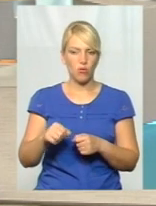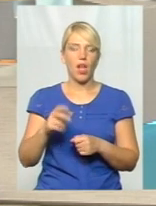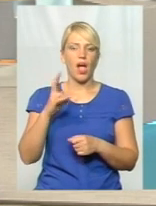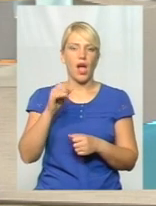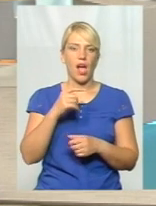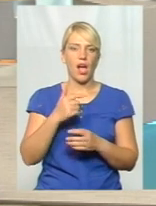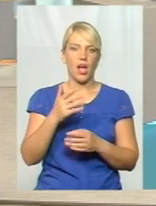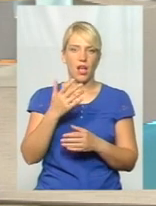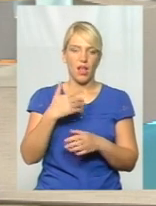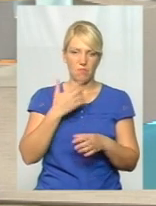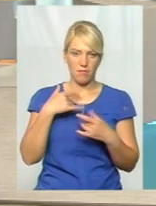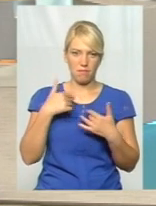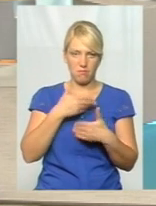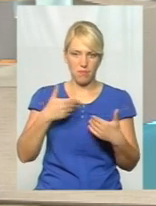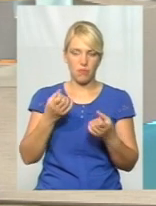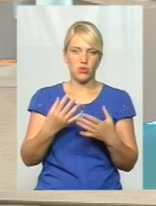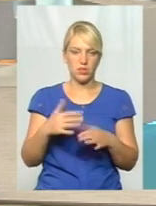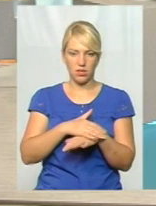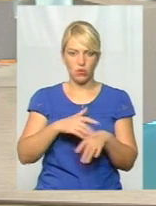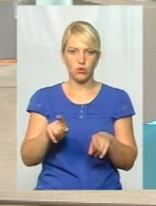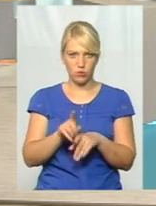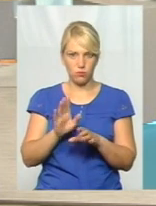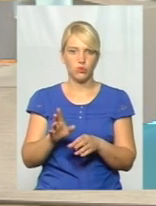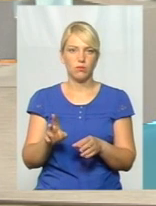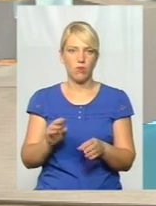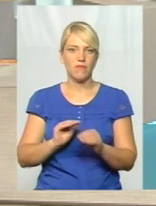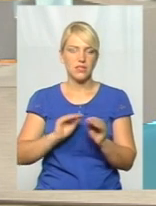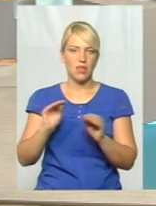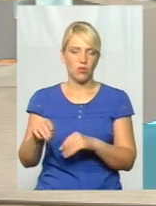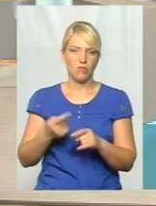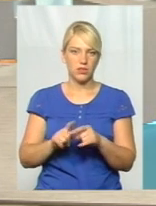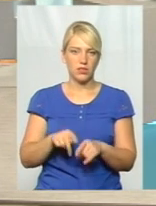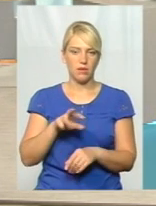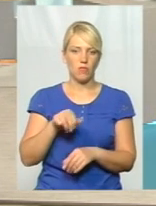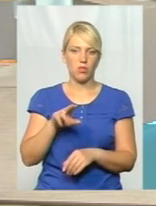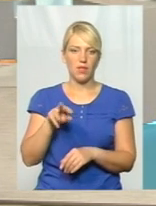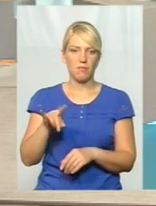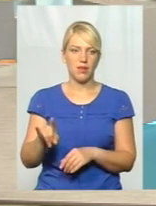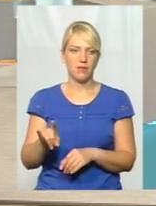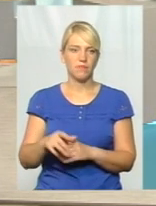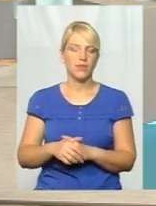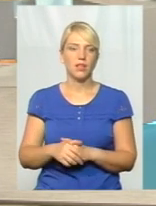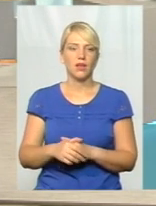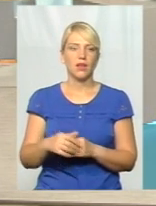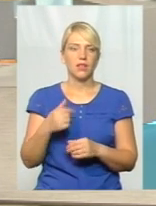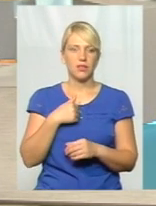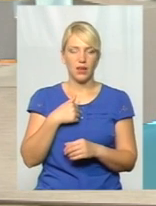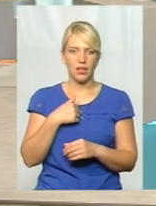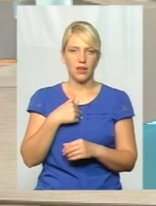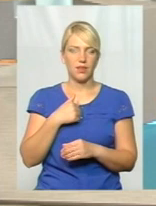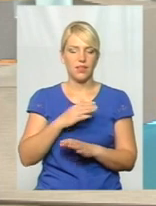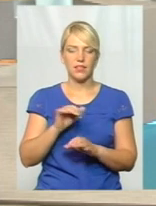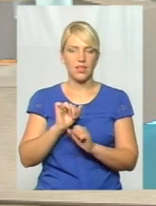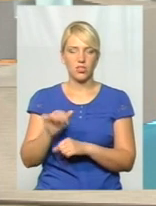Що нам треба встановлювати? Дякую. Я абсолютно, як каже, не